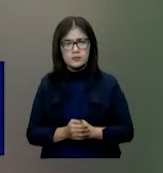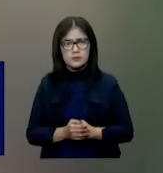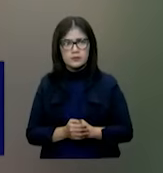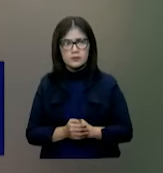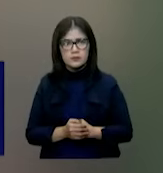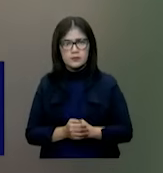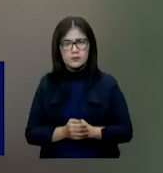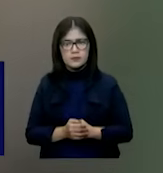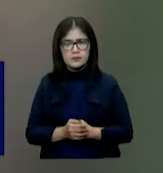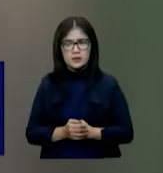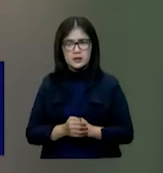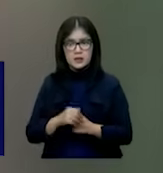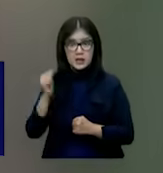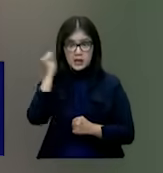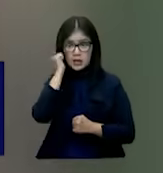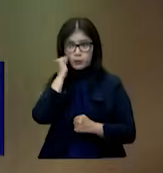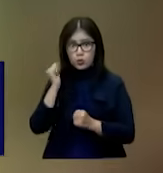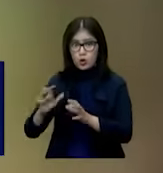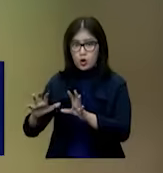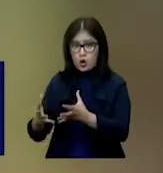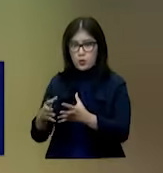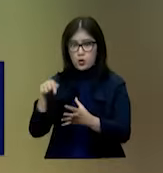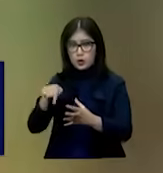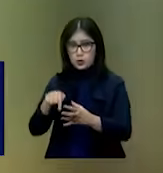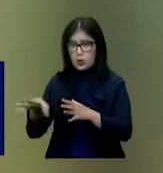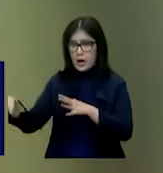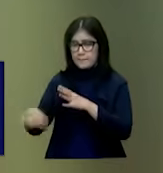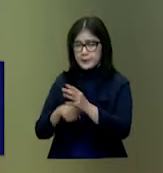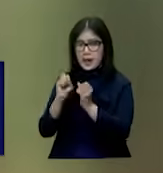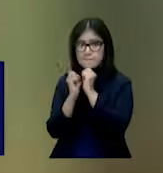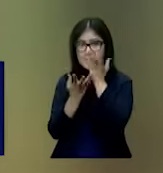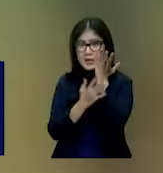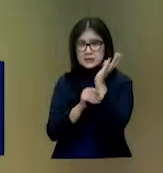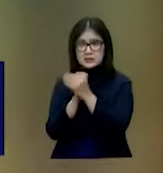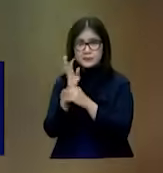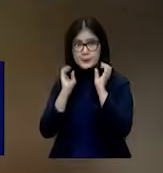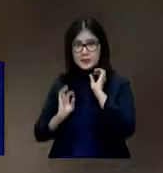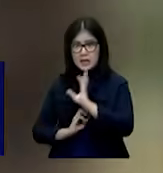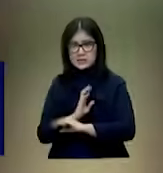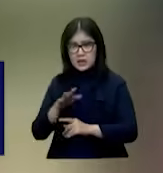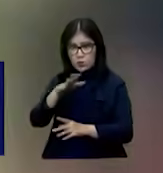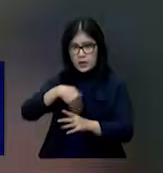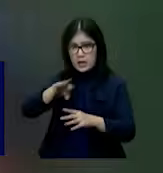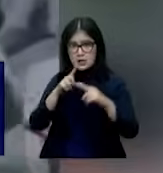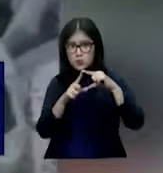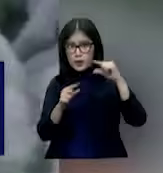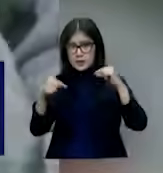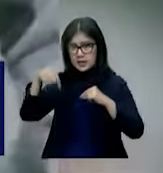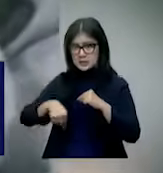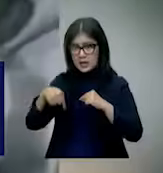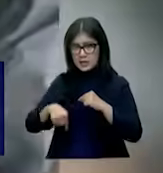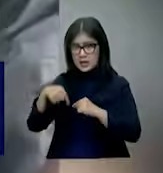Warga menangkap emak-emak komplotan pencuri perhiasan emas saat beraksi di pusat perbelanjaan di Kabupaten Oki, Sumatera Selatan. Pelaku